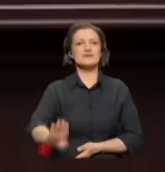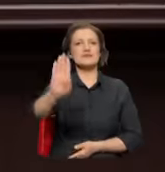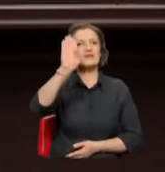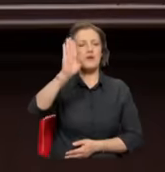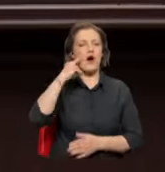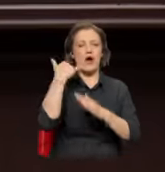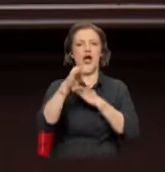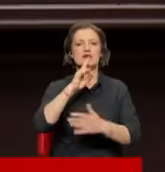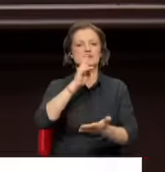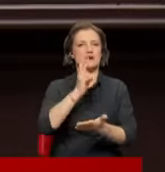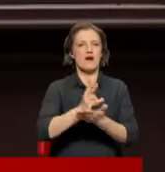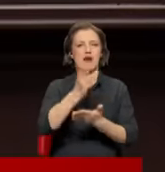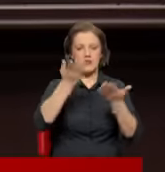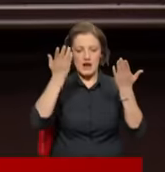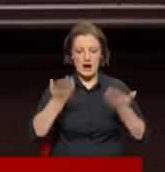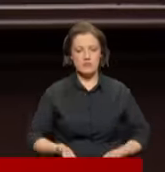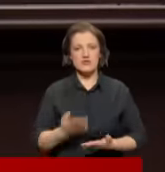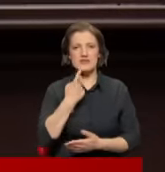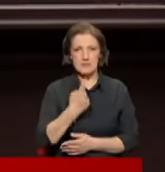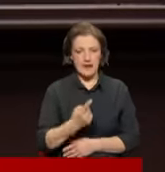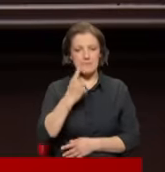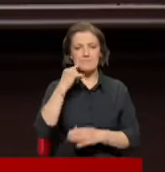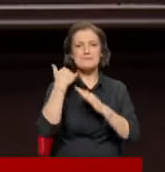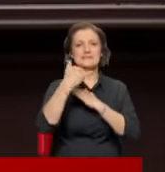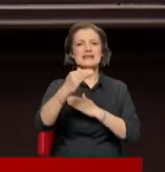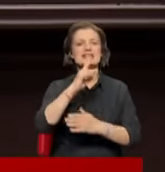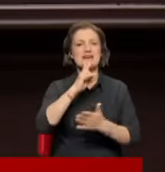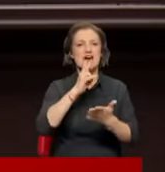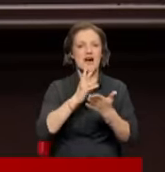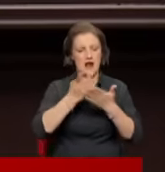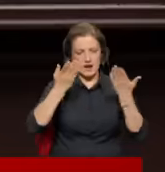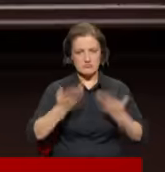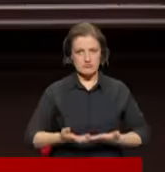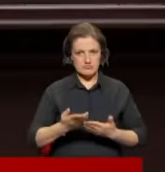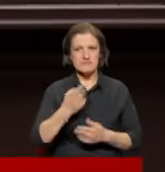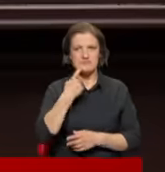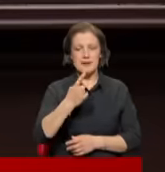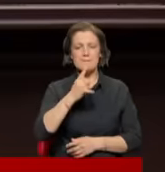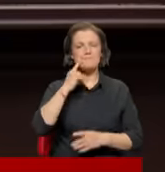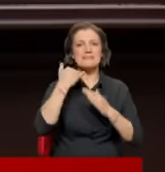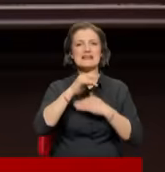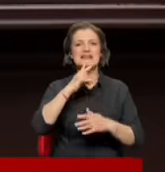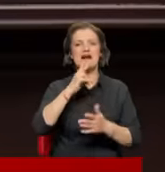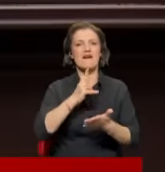Demokrasi, halkın iradesini kabullenmek, milletin takdirine boyun eğmek, milletin